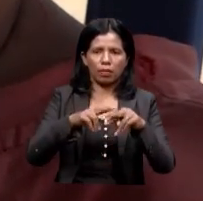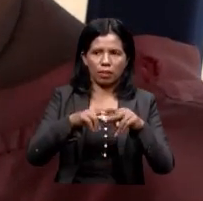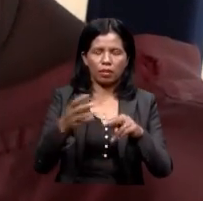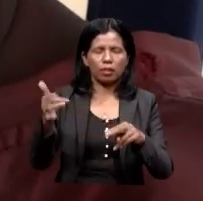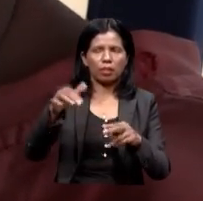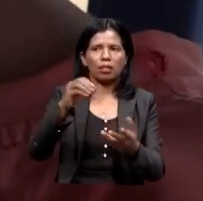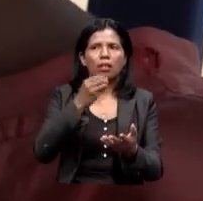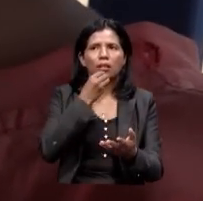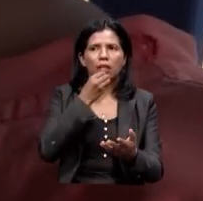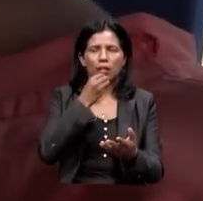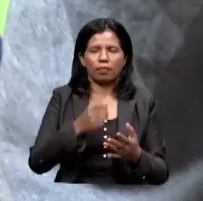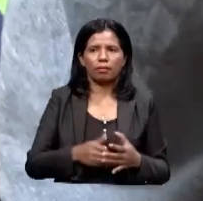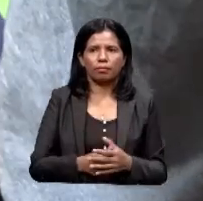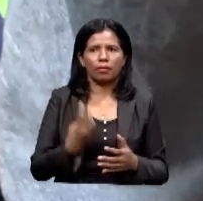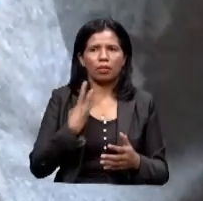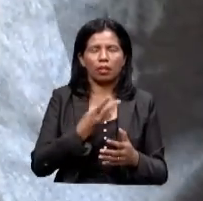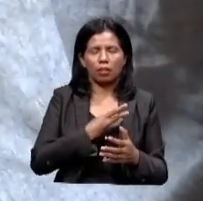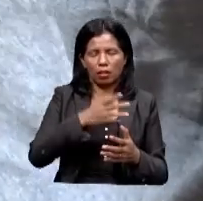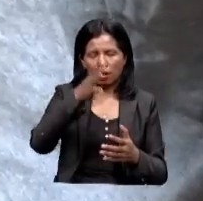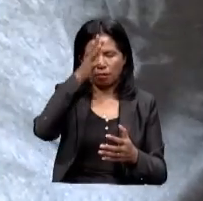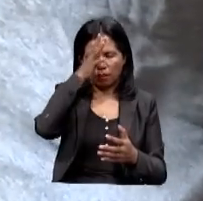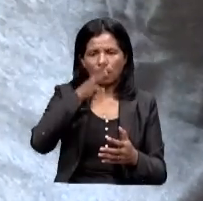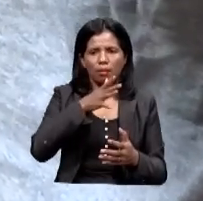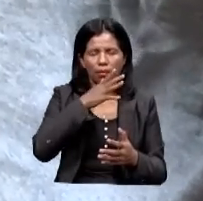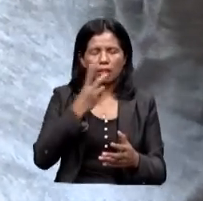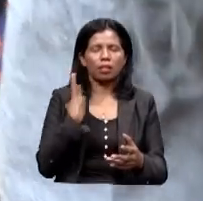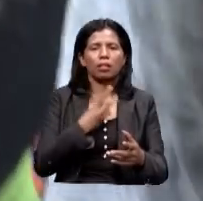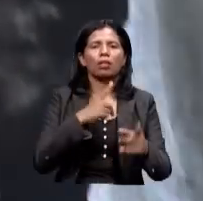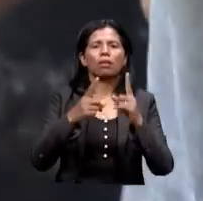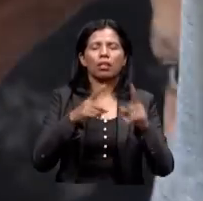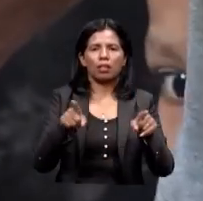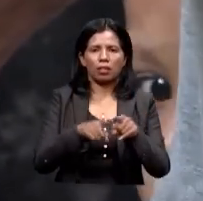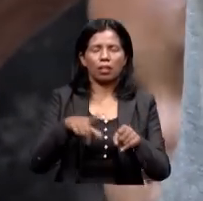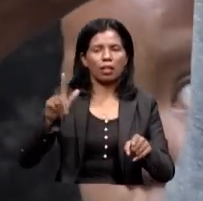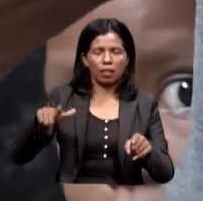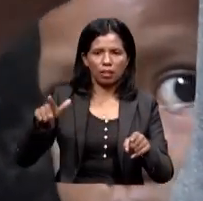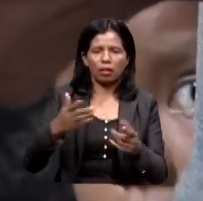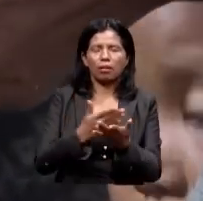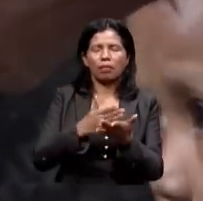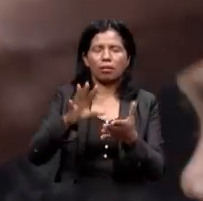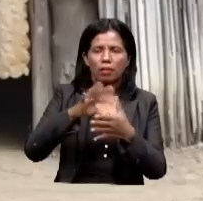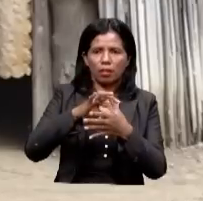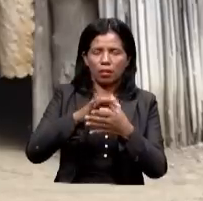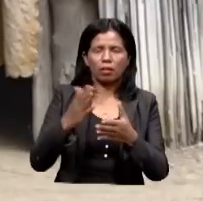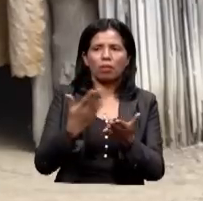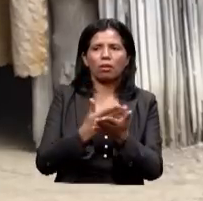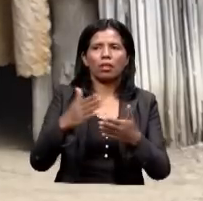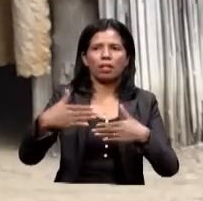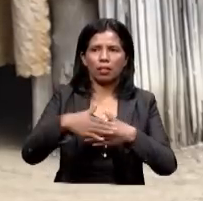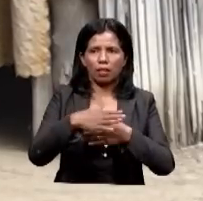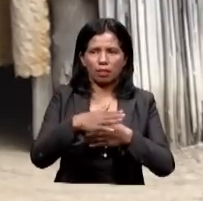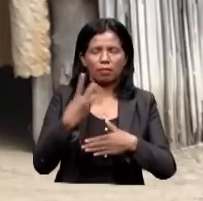han, sebab tidak hari itu ina nama itu sirat tanis itu kuliah sana, ursida mahola na, hola ikan mai tahan. Pasan